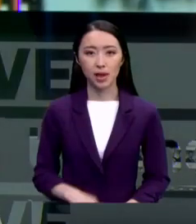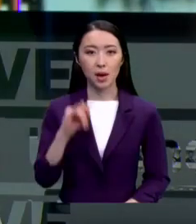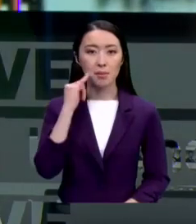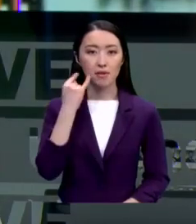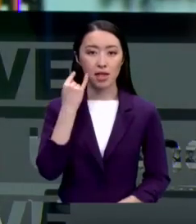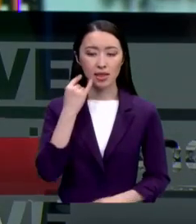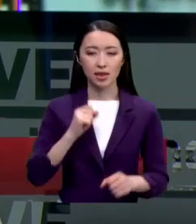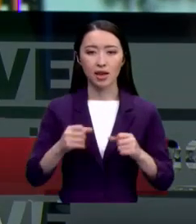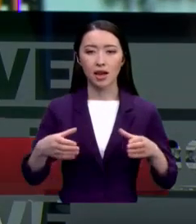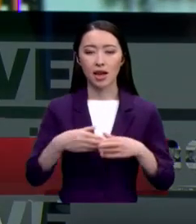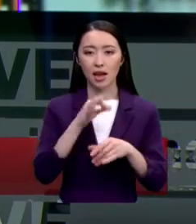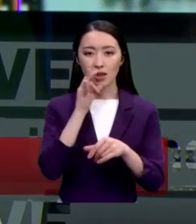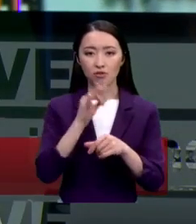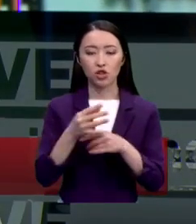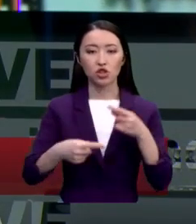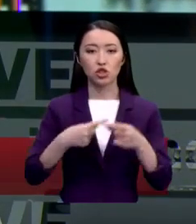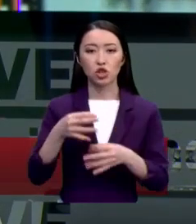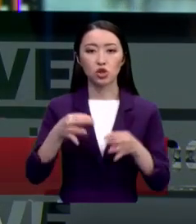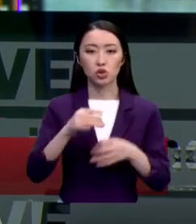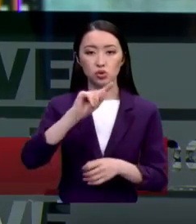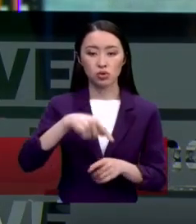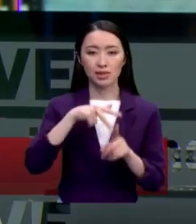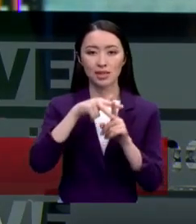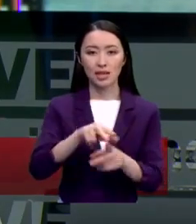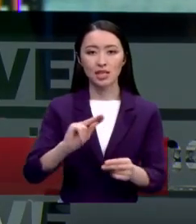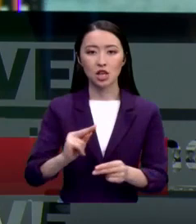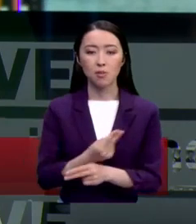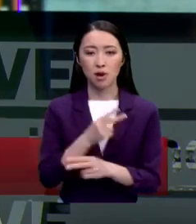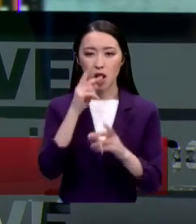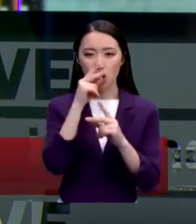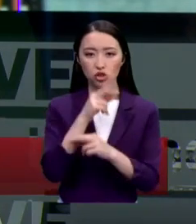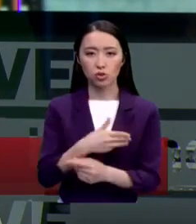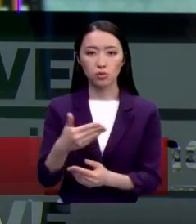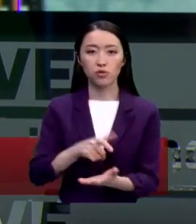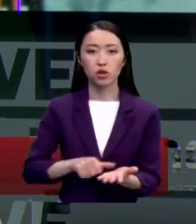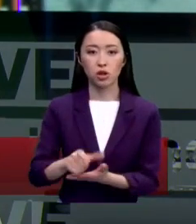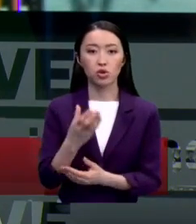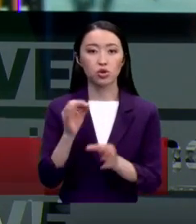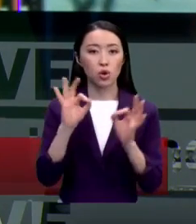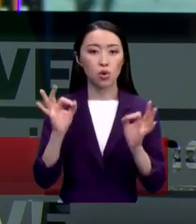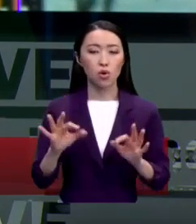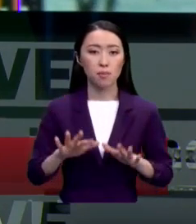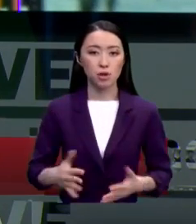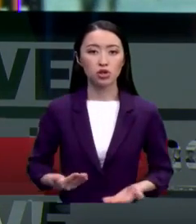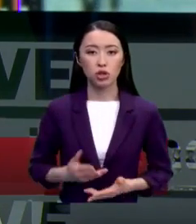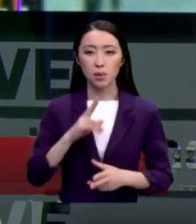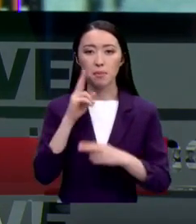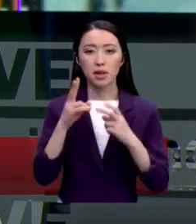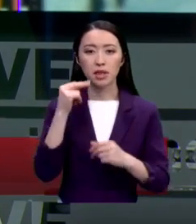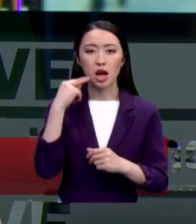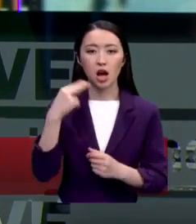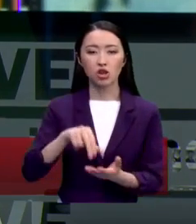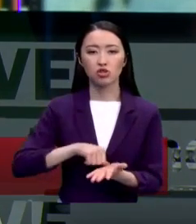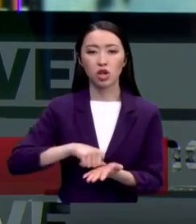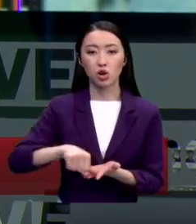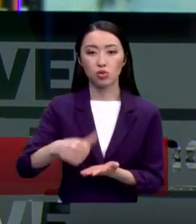Павлодаре подрядчика через суд пытаются заставить исправить недочеты в ремонте дороги. Еще осенью местные жители пожаловались на качество дорожного